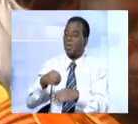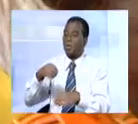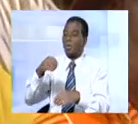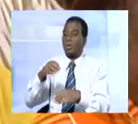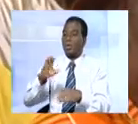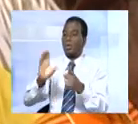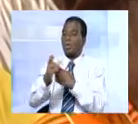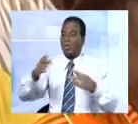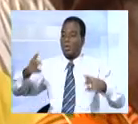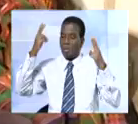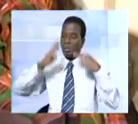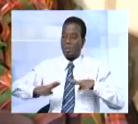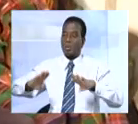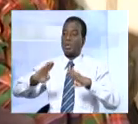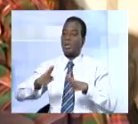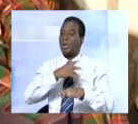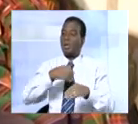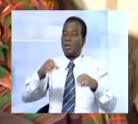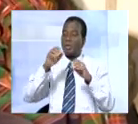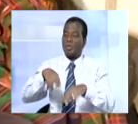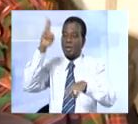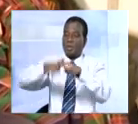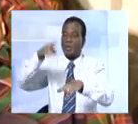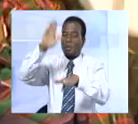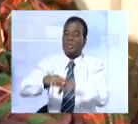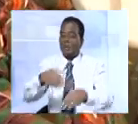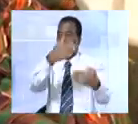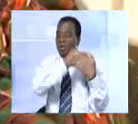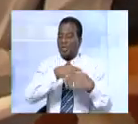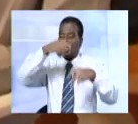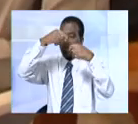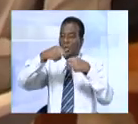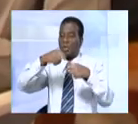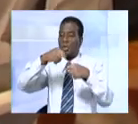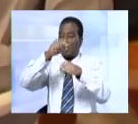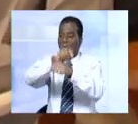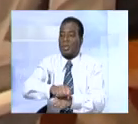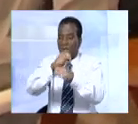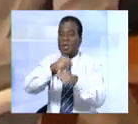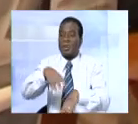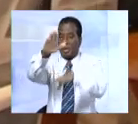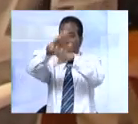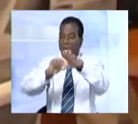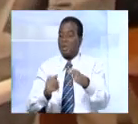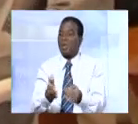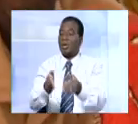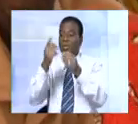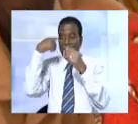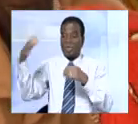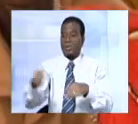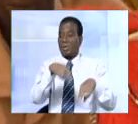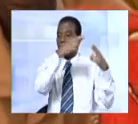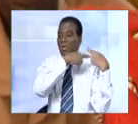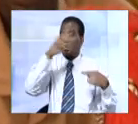cultiver la paix. Il veut compter sur la chefferie traditionnelle, laquelle a été appelée à prendre ses